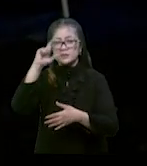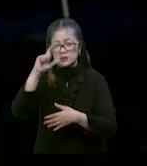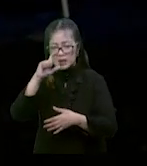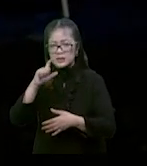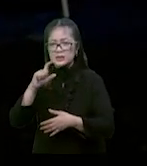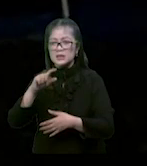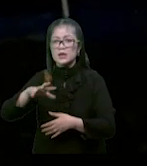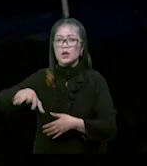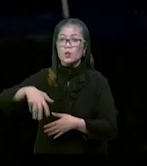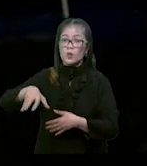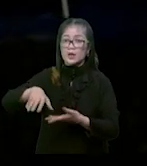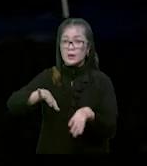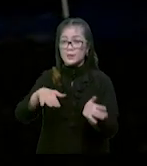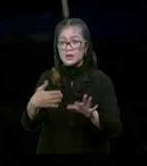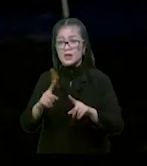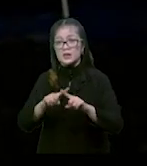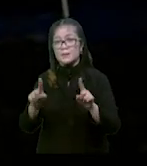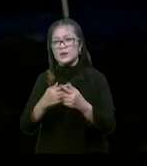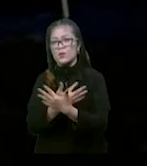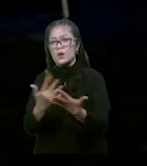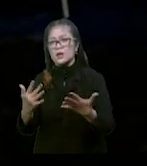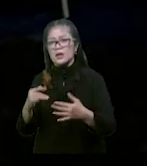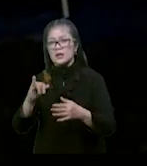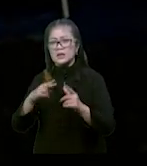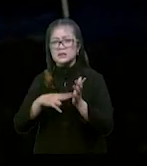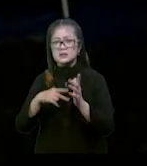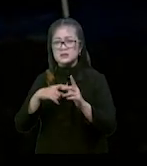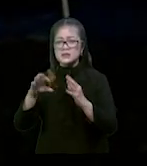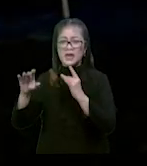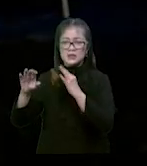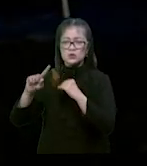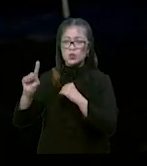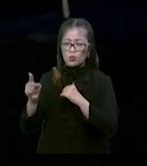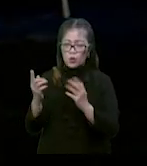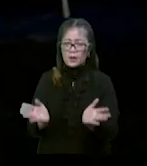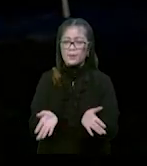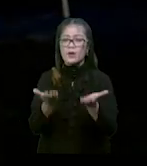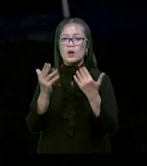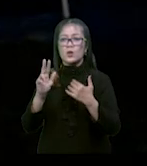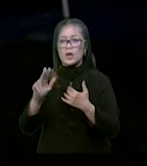tercinta, warga Cianjur harus mulai bangkit. Demikian Rakyat Bicara bersama saya